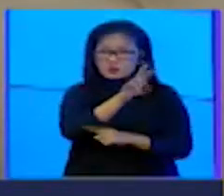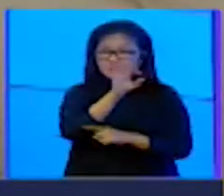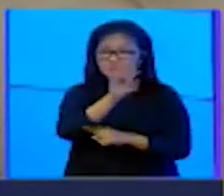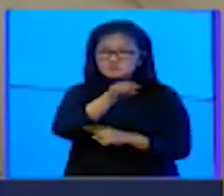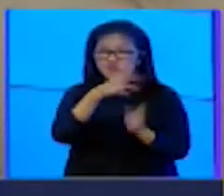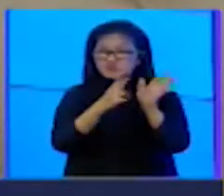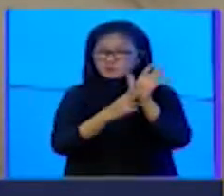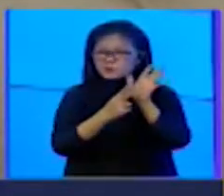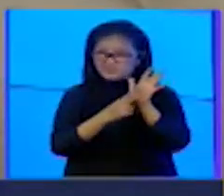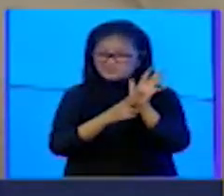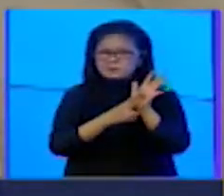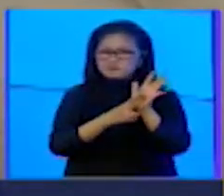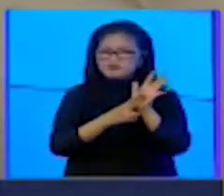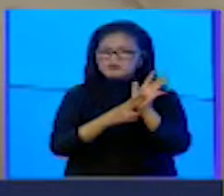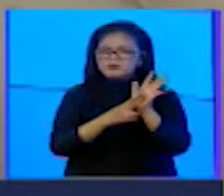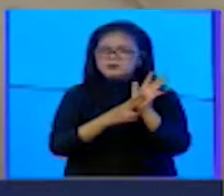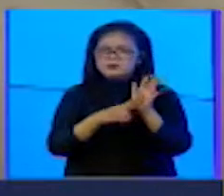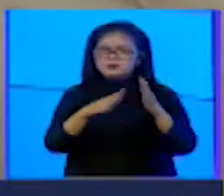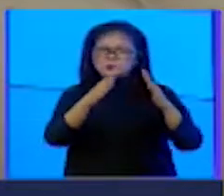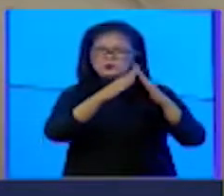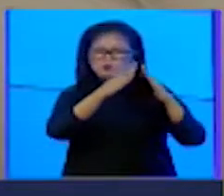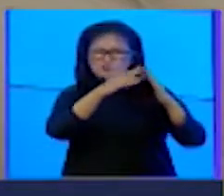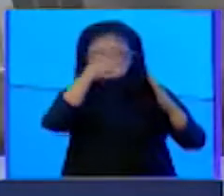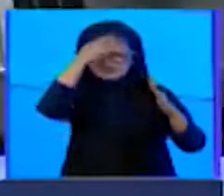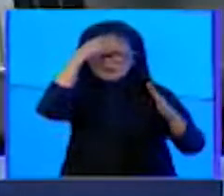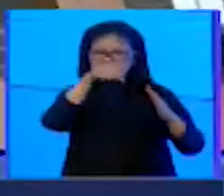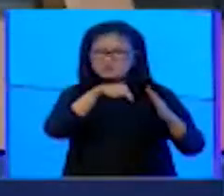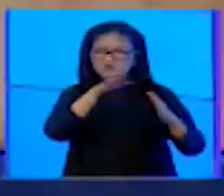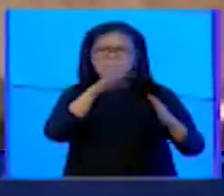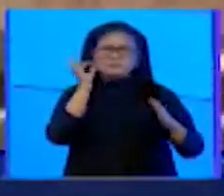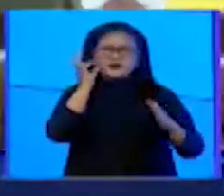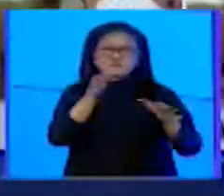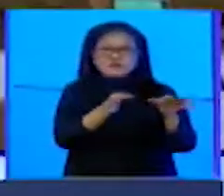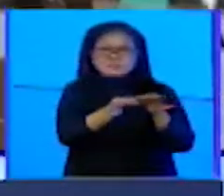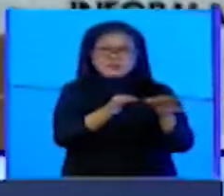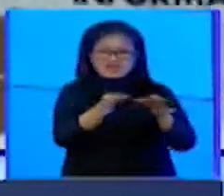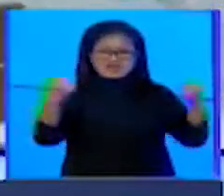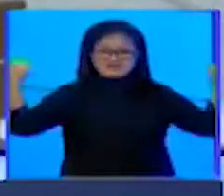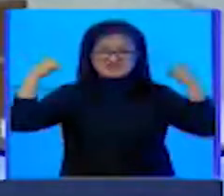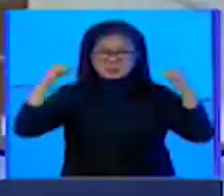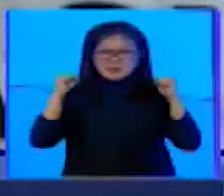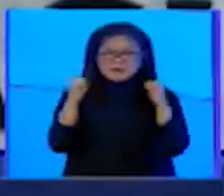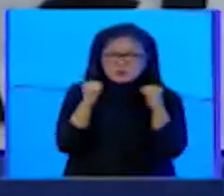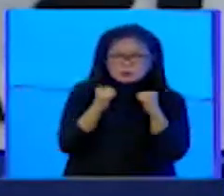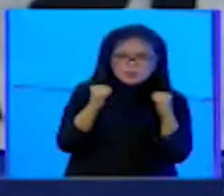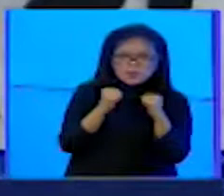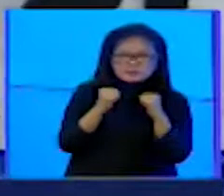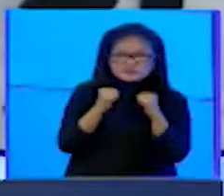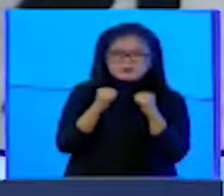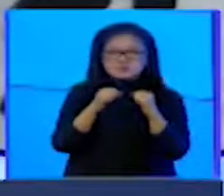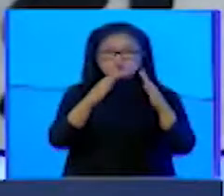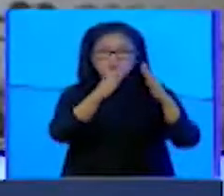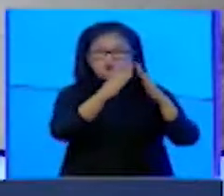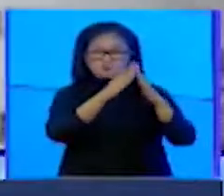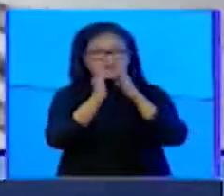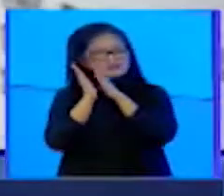memang kapasitas rumah sakit, fasilitas kesehatan darurat Asrama Haji dan Rusunawa Gemawang